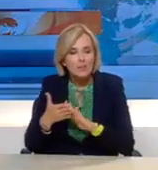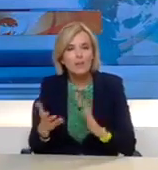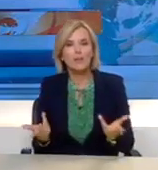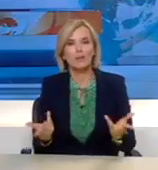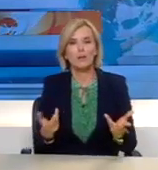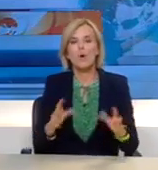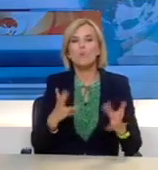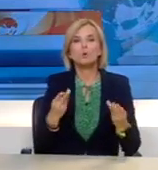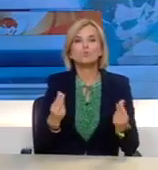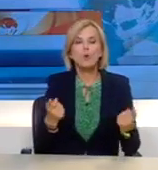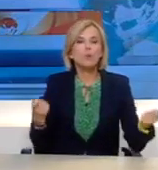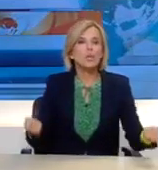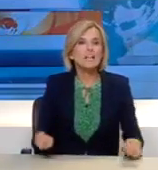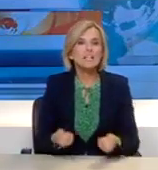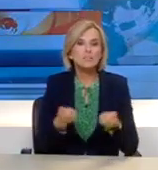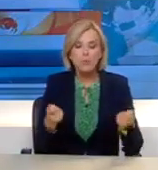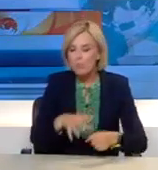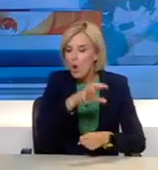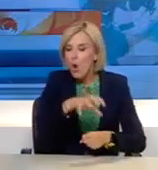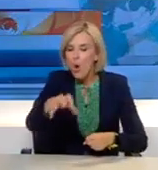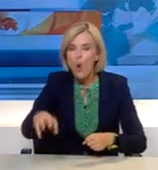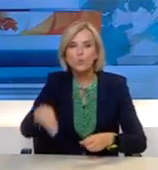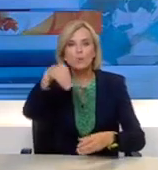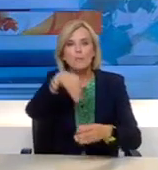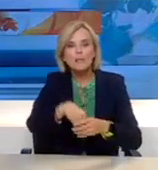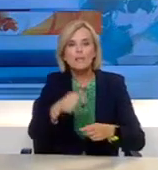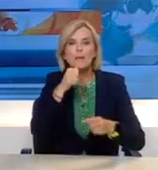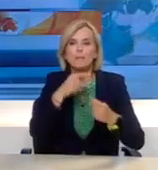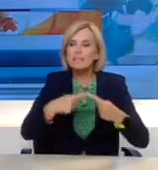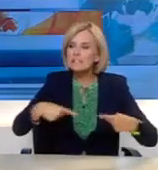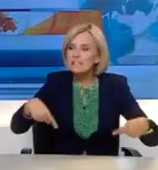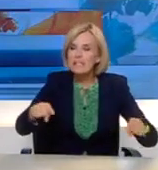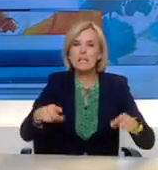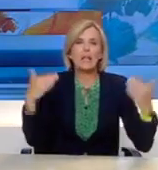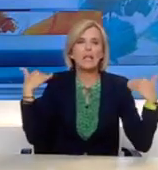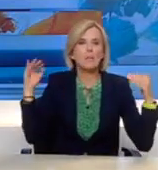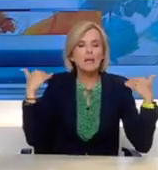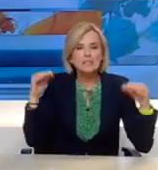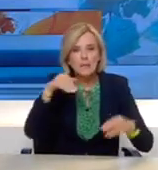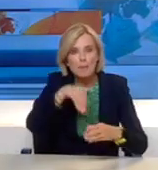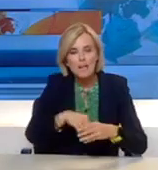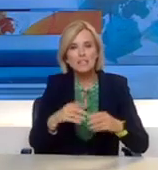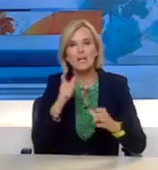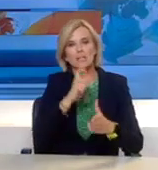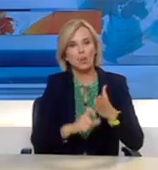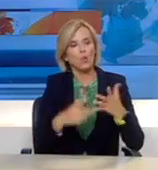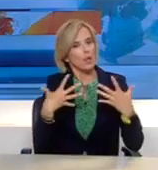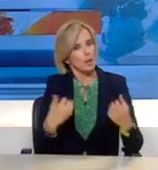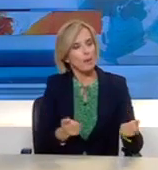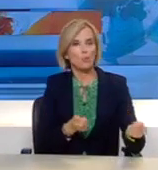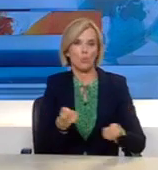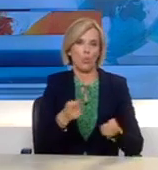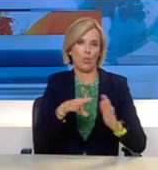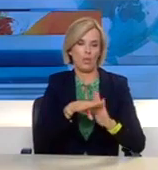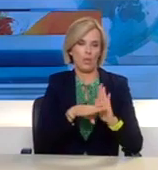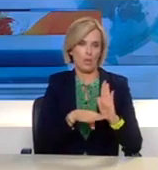τη χρησιμοποίηση των διαφόρων χώρων μέσα στο ξενοδοχείο, όπως είναι πισίνες κτλ. Επομένως, υπάρχουν οδηγίες. Οι οδηγίες